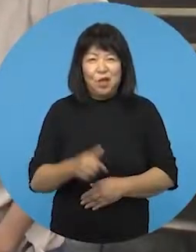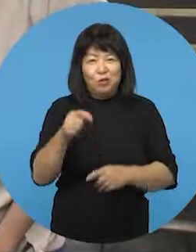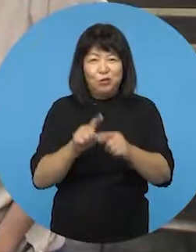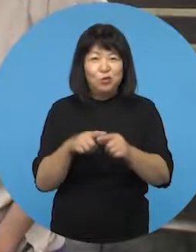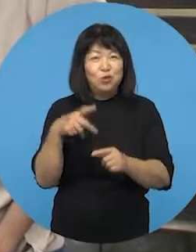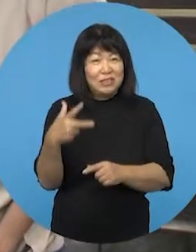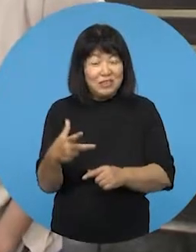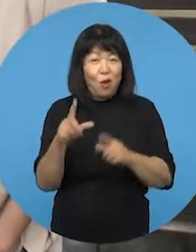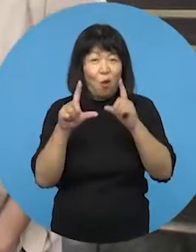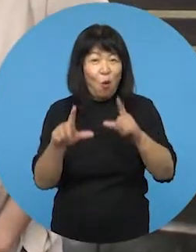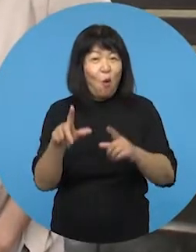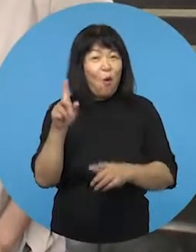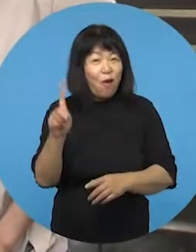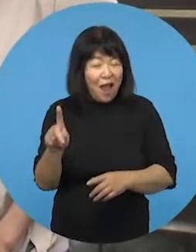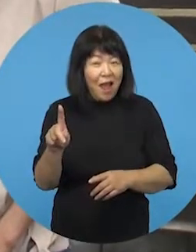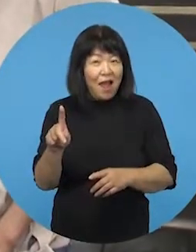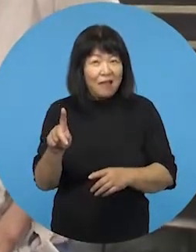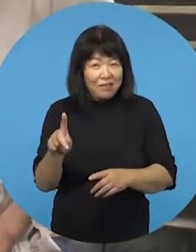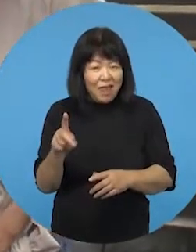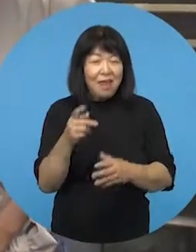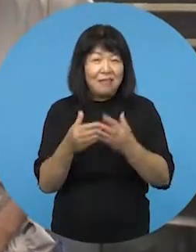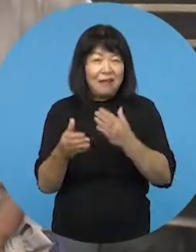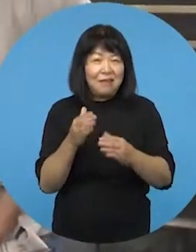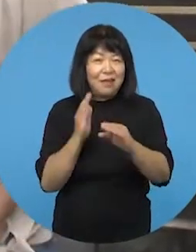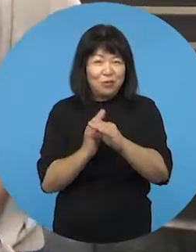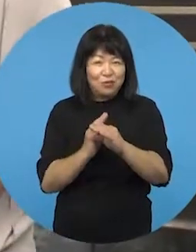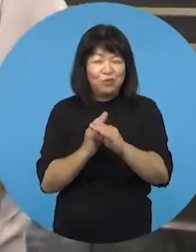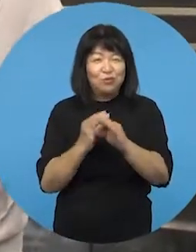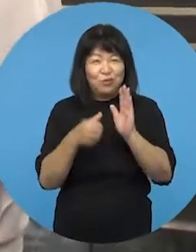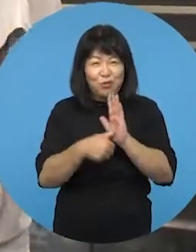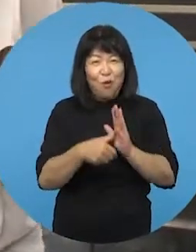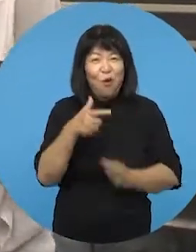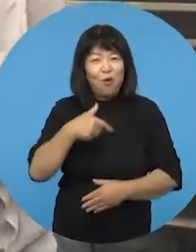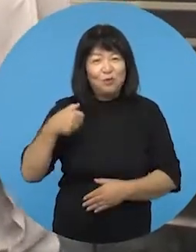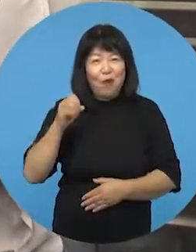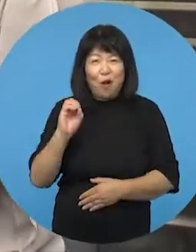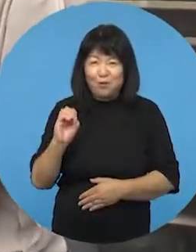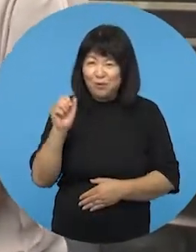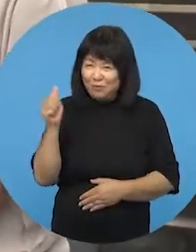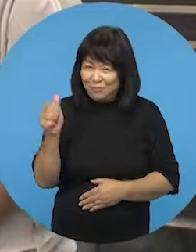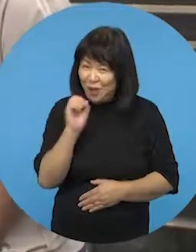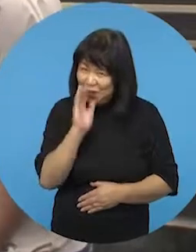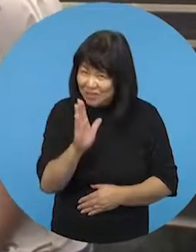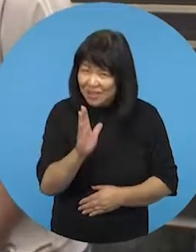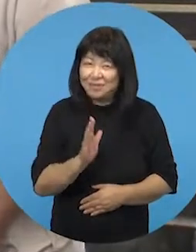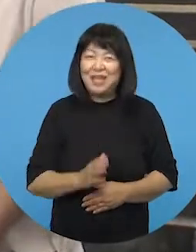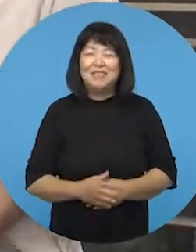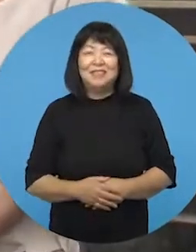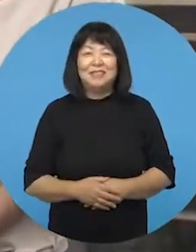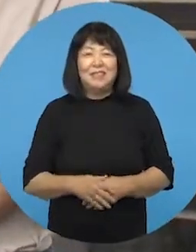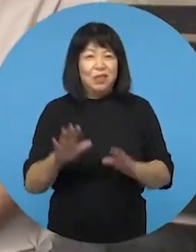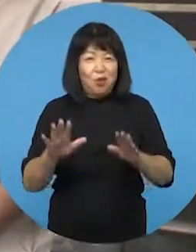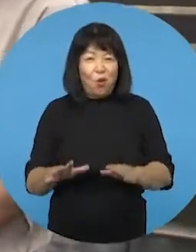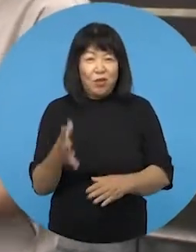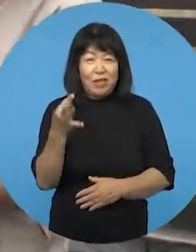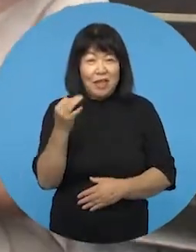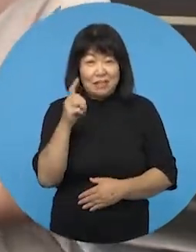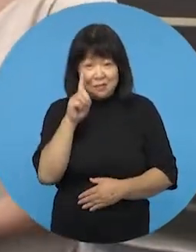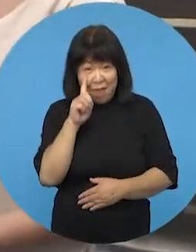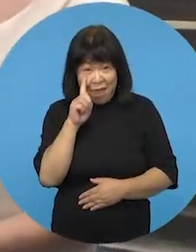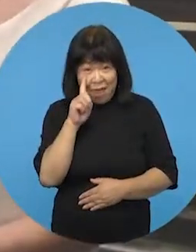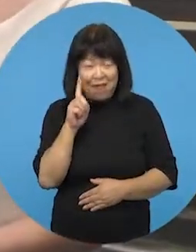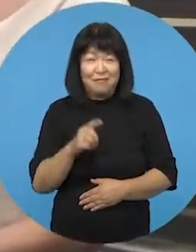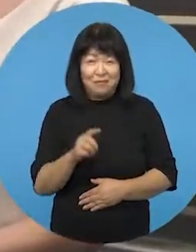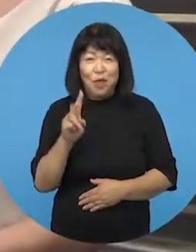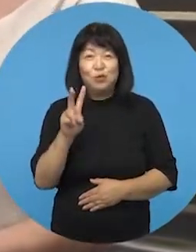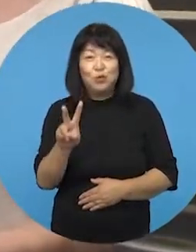中市の広報課に職場体験に来ている熊尾くんにお話を伺います。熊尾くんよろしくお願いします。 お願いします。 今日で職場体験は何日目です